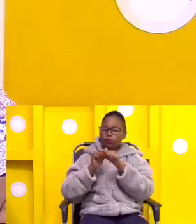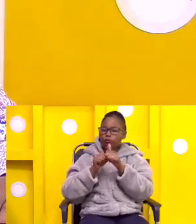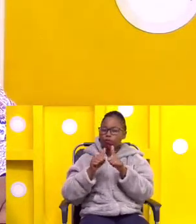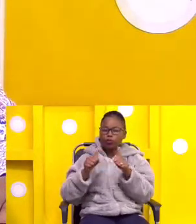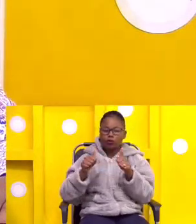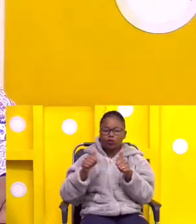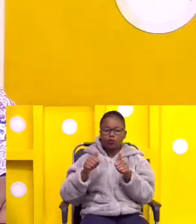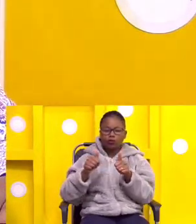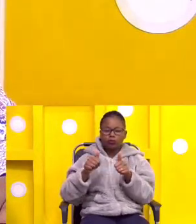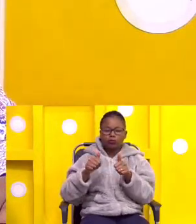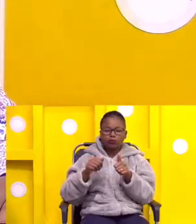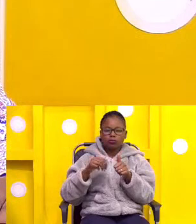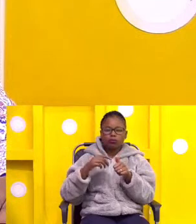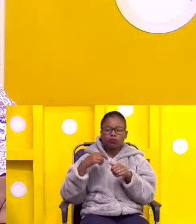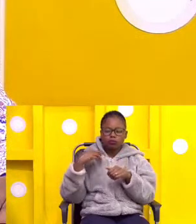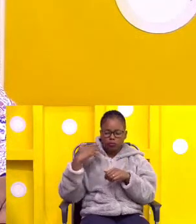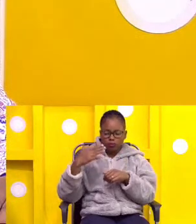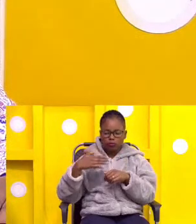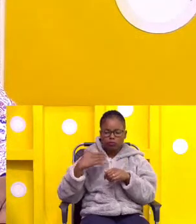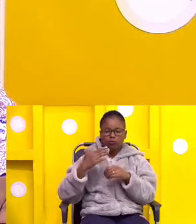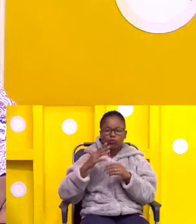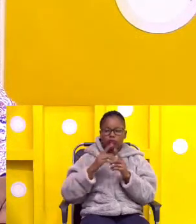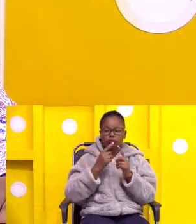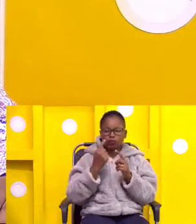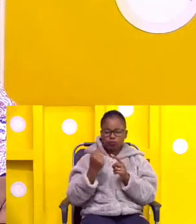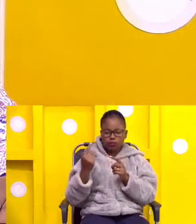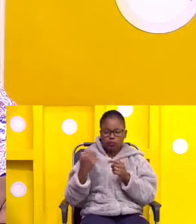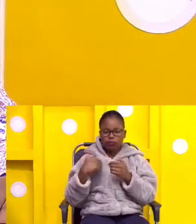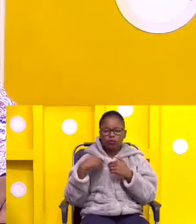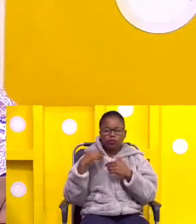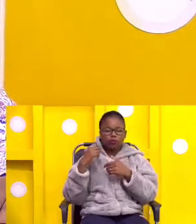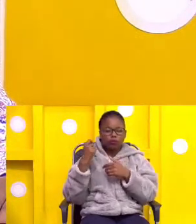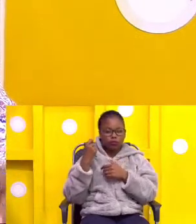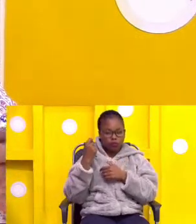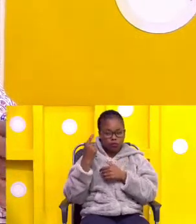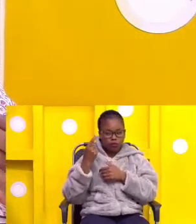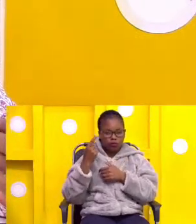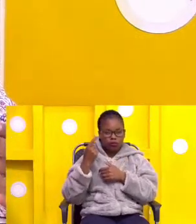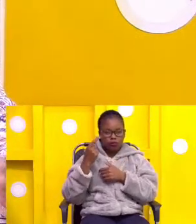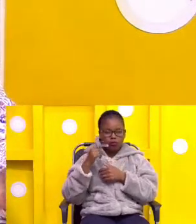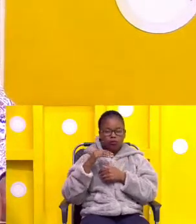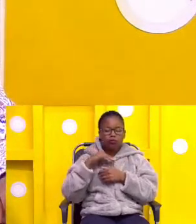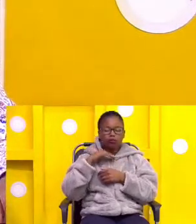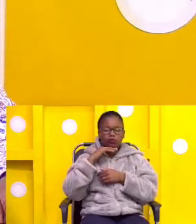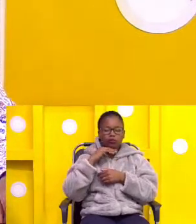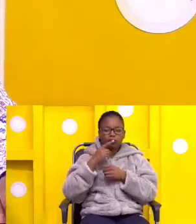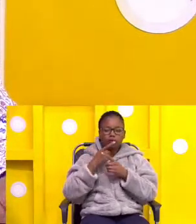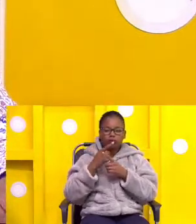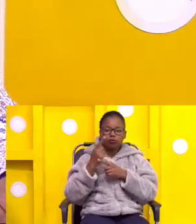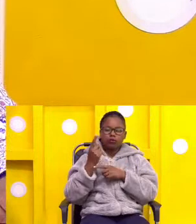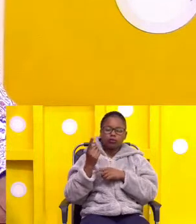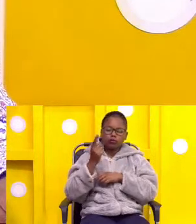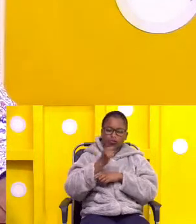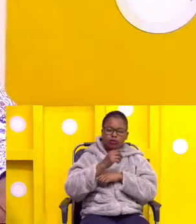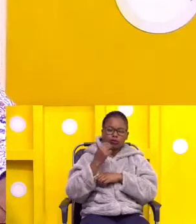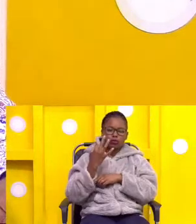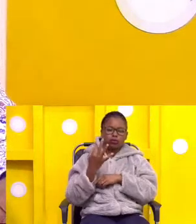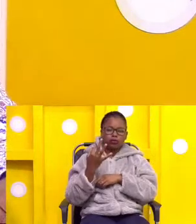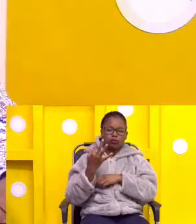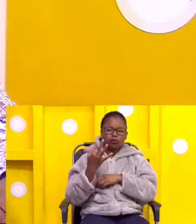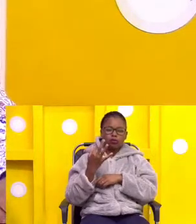igani kukuruwa mulo wa mudo ni ya kakunyaniru. Na ni ya kakua na omudhenya waga tatu ni ya kariuka. Oime kule ya